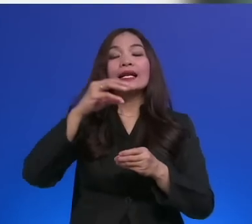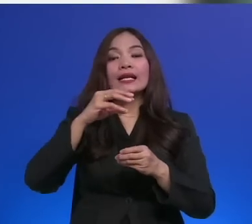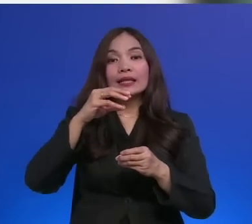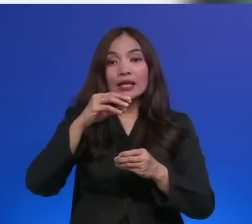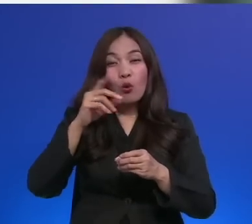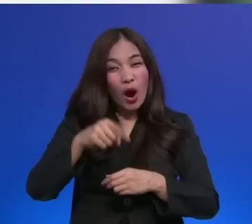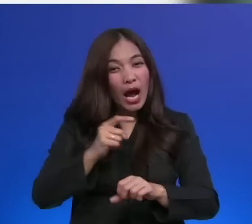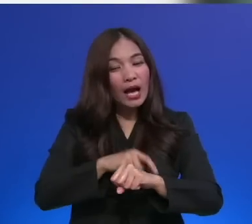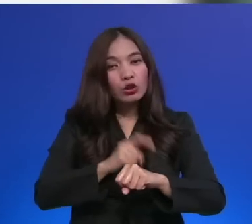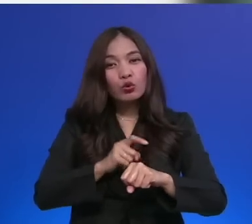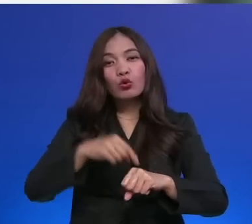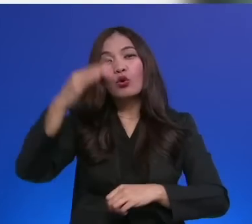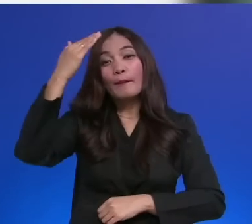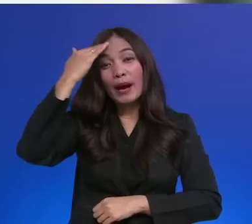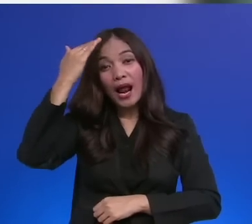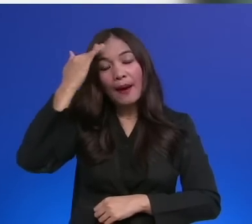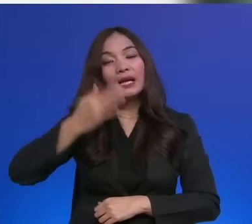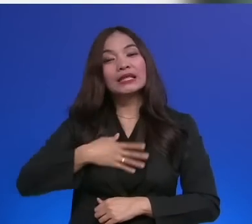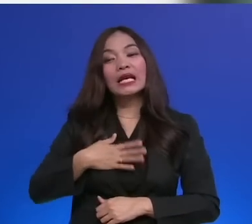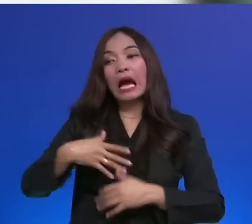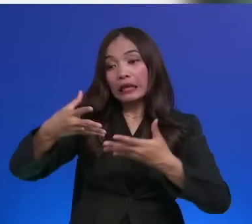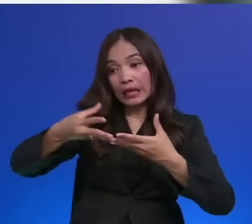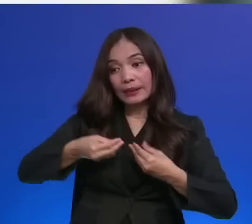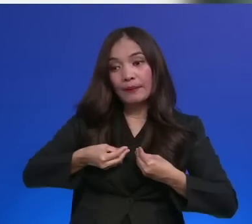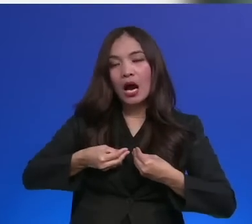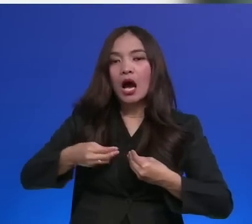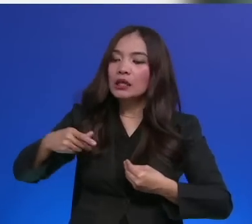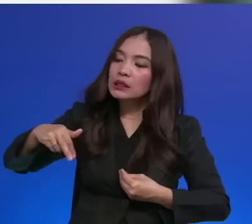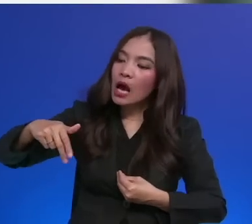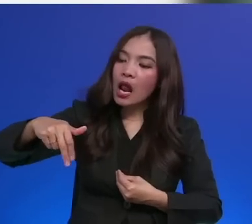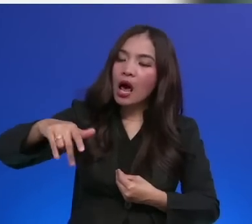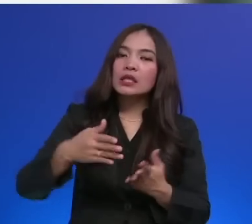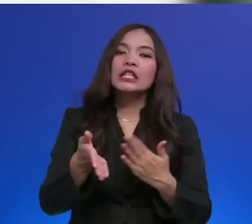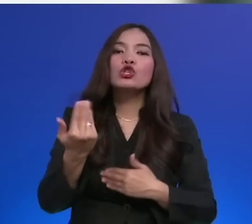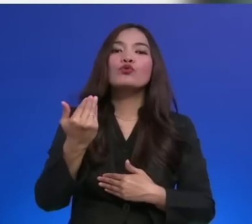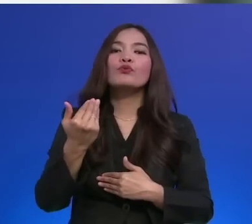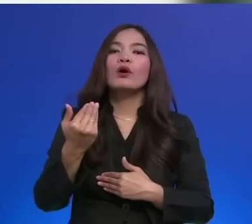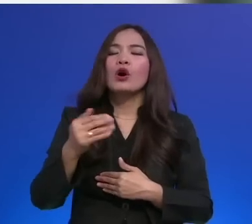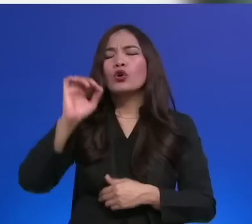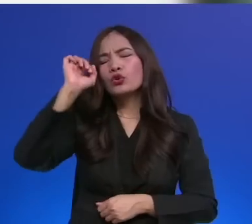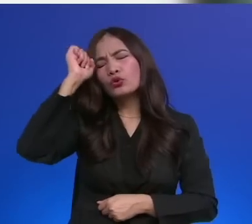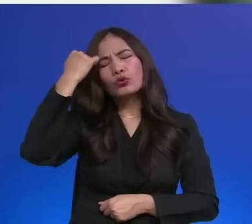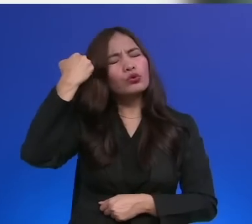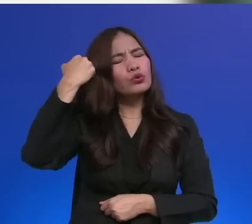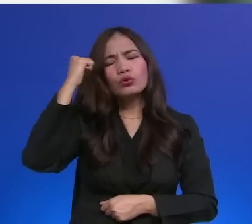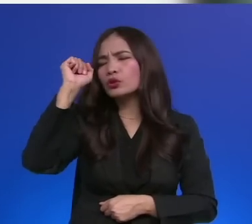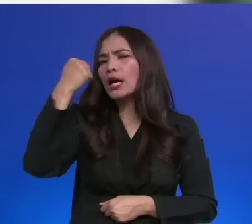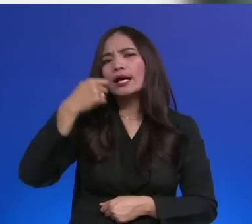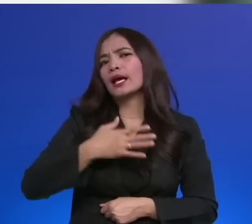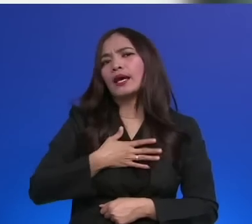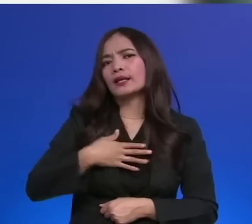saya peroleh, perjalanan hidup dalam kesesakan yang saya